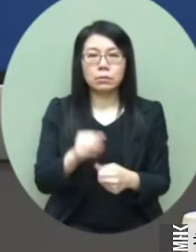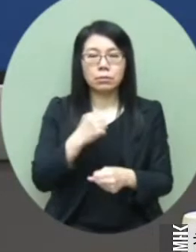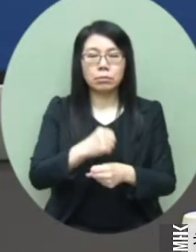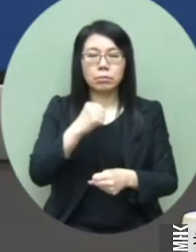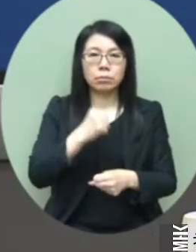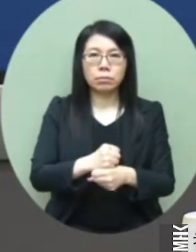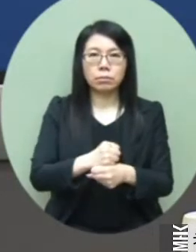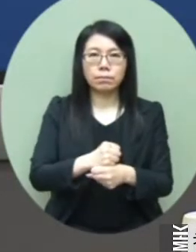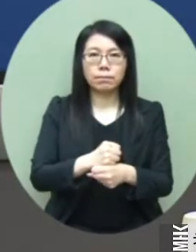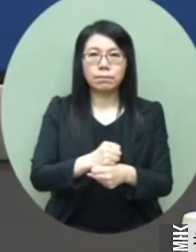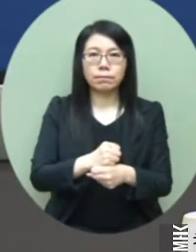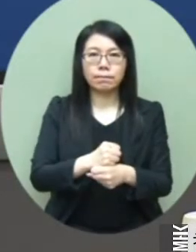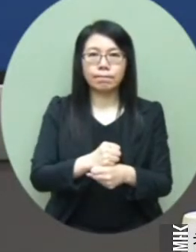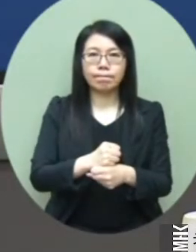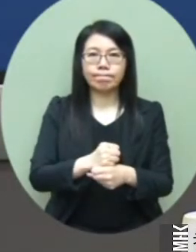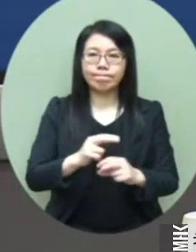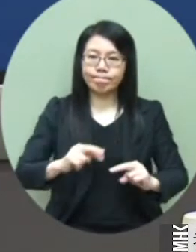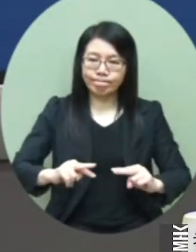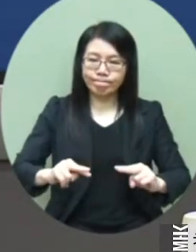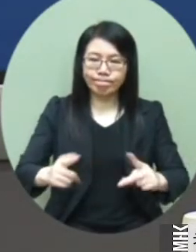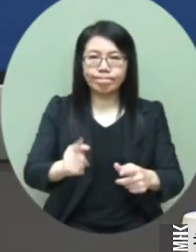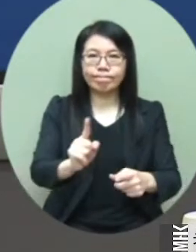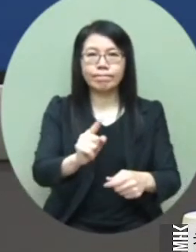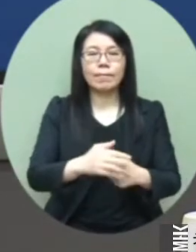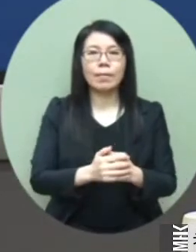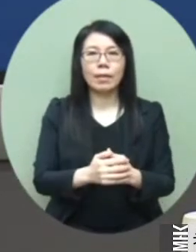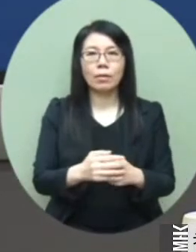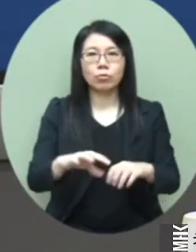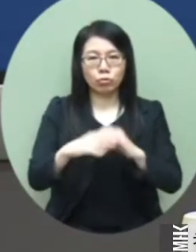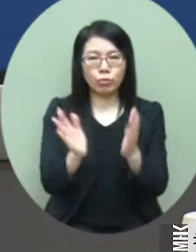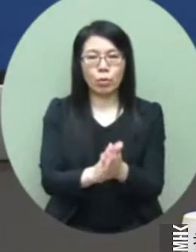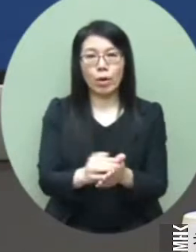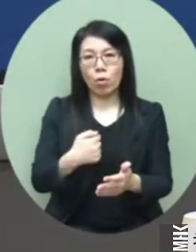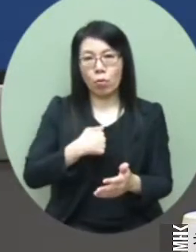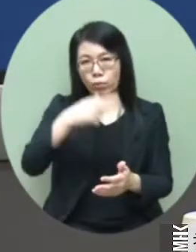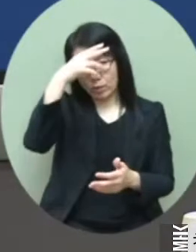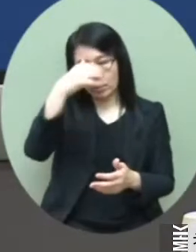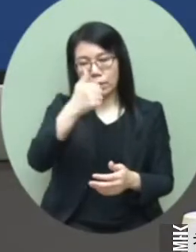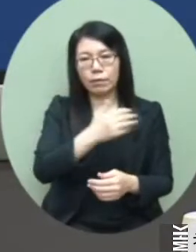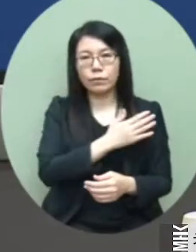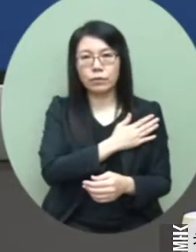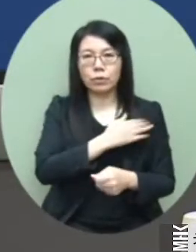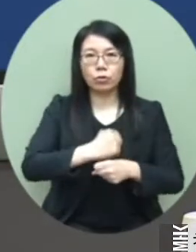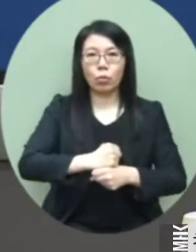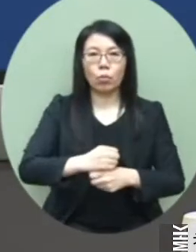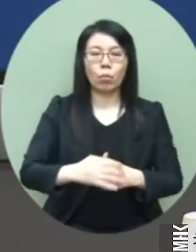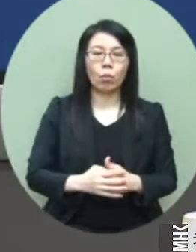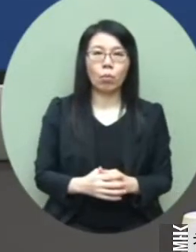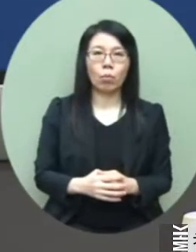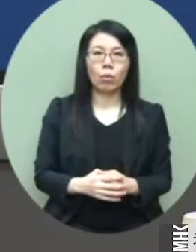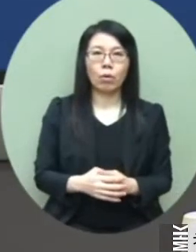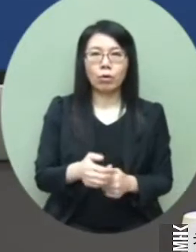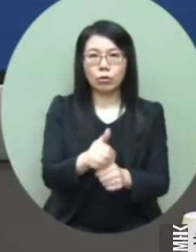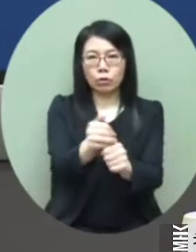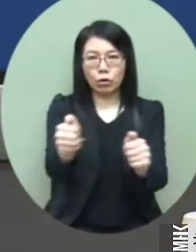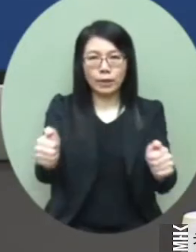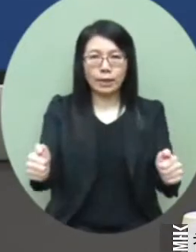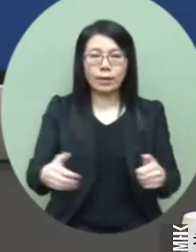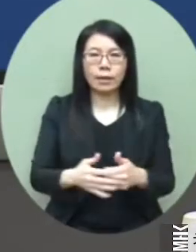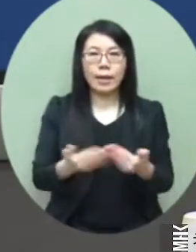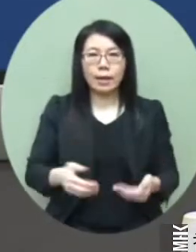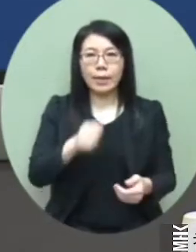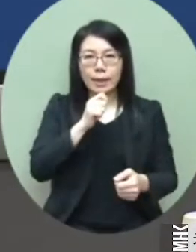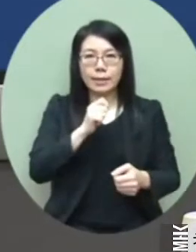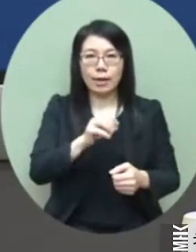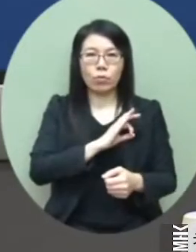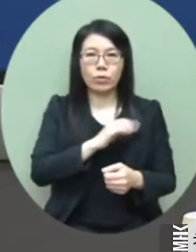作嘅推展咧，都係由行政長官嚟到去負責。多謝大家。 好啦，今日